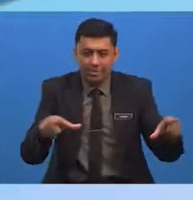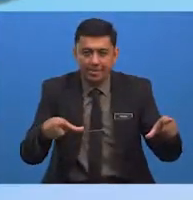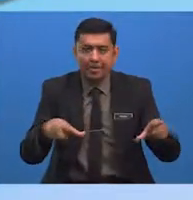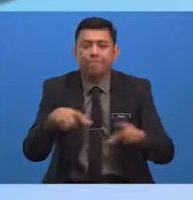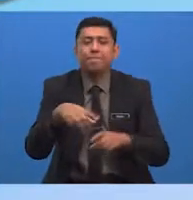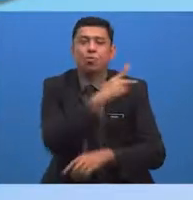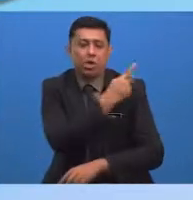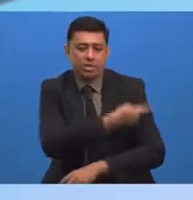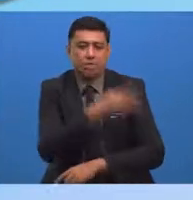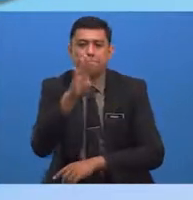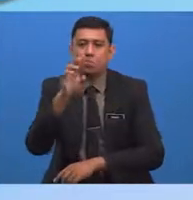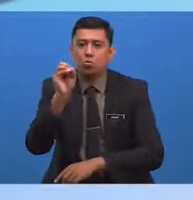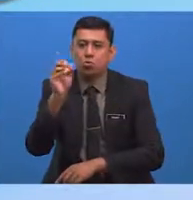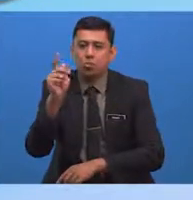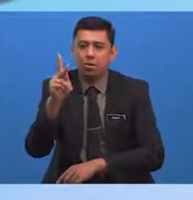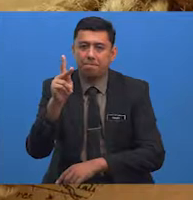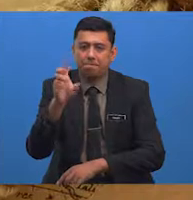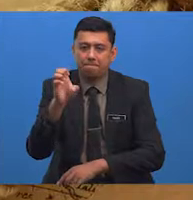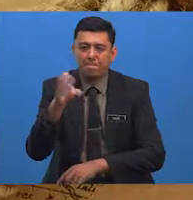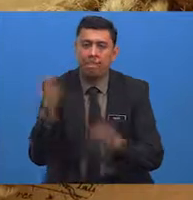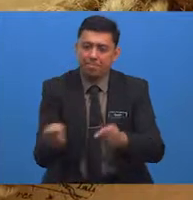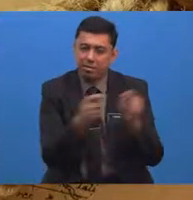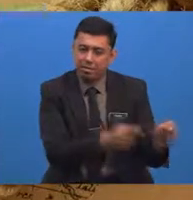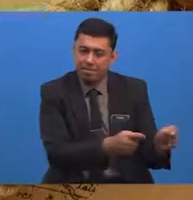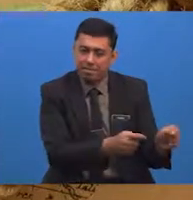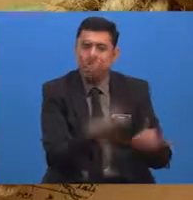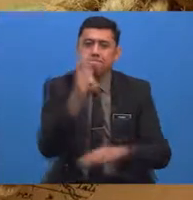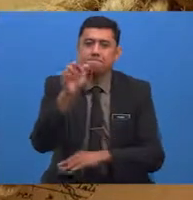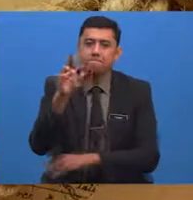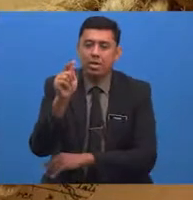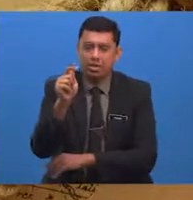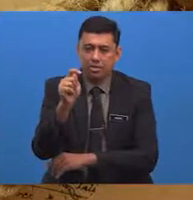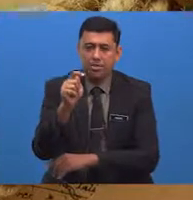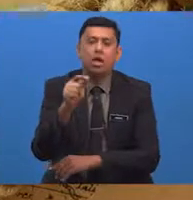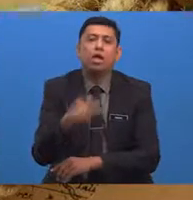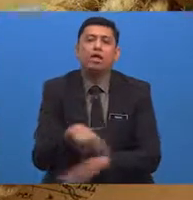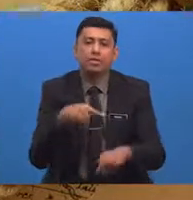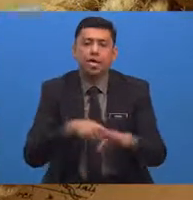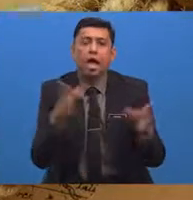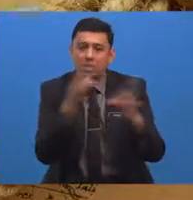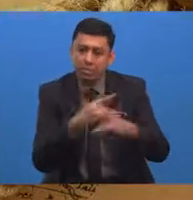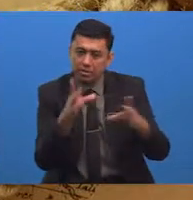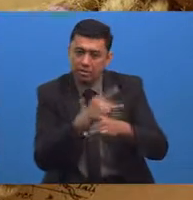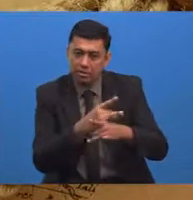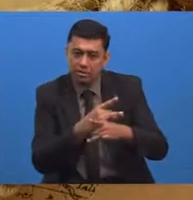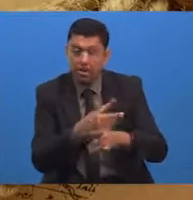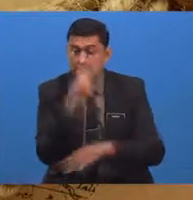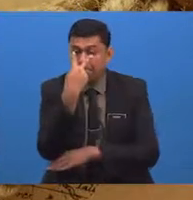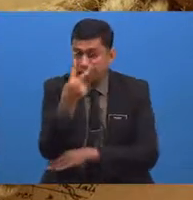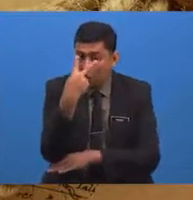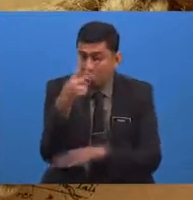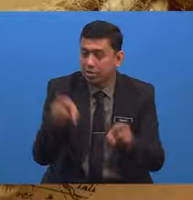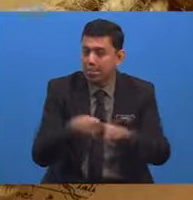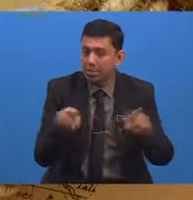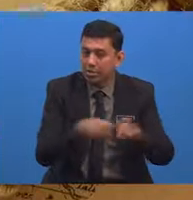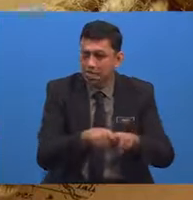bentuk pentadbiran barat di Sarawak. Jom murid-murid, mari kita meneliti latar belakang pemerintahan